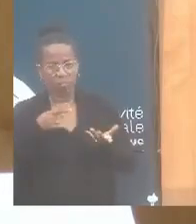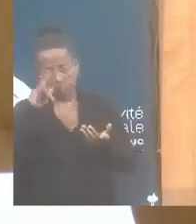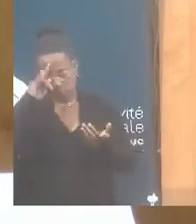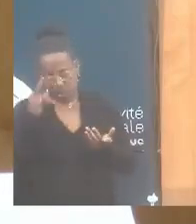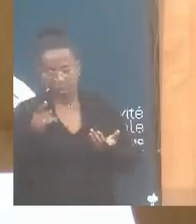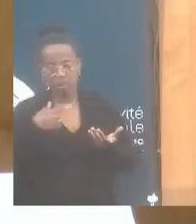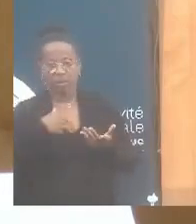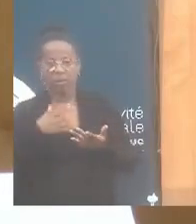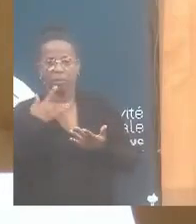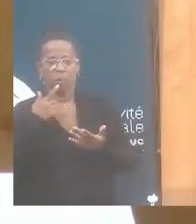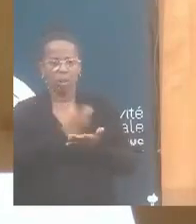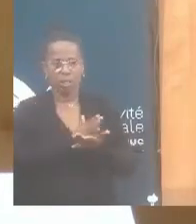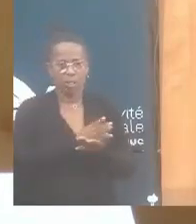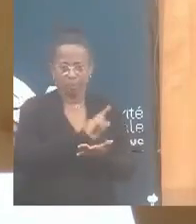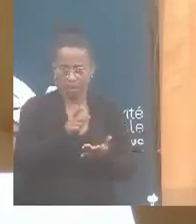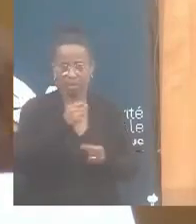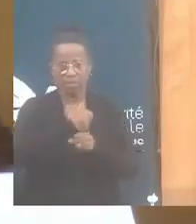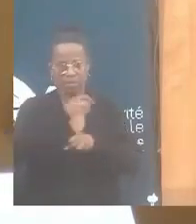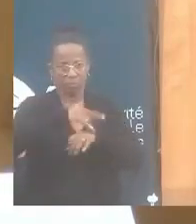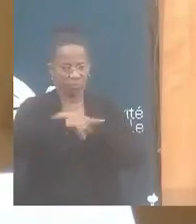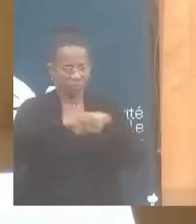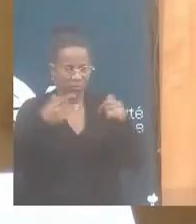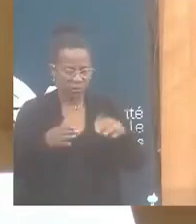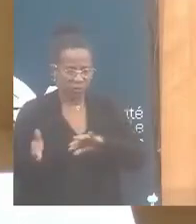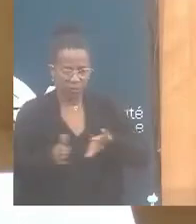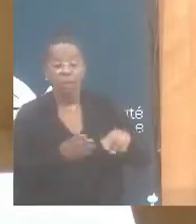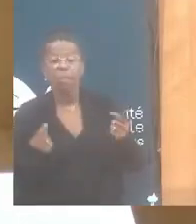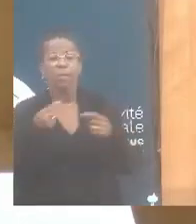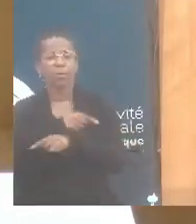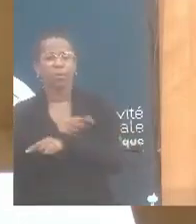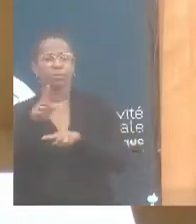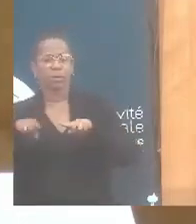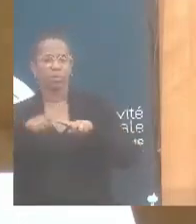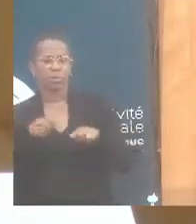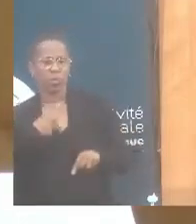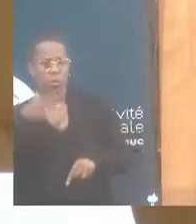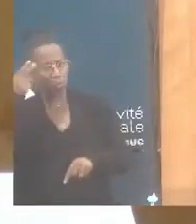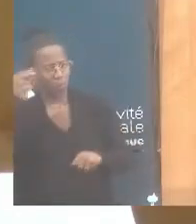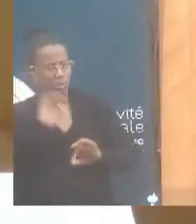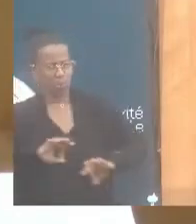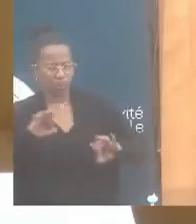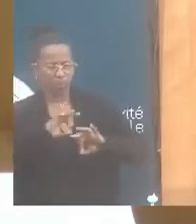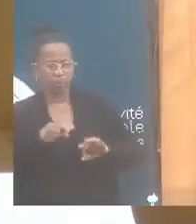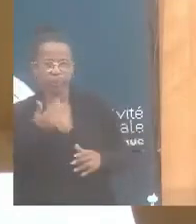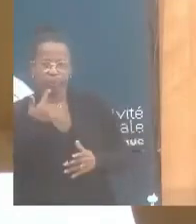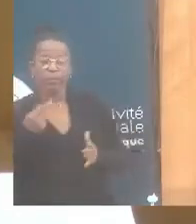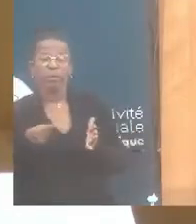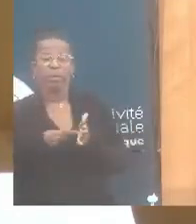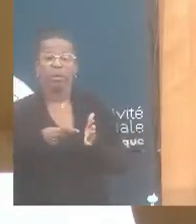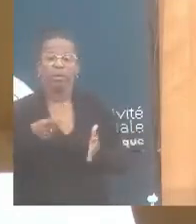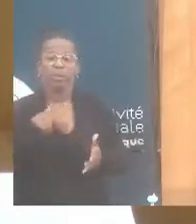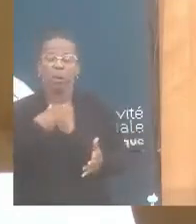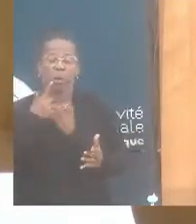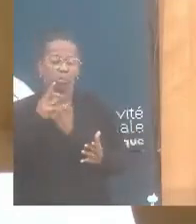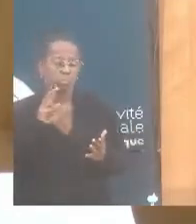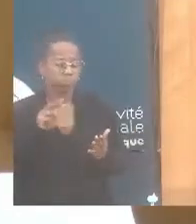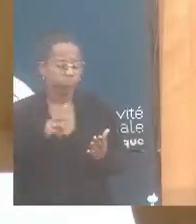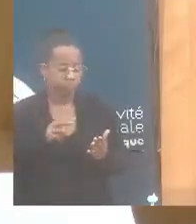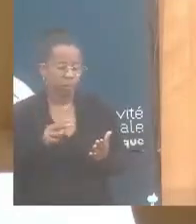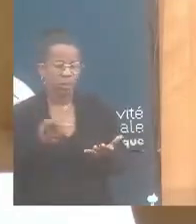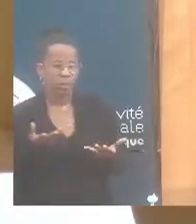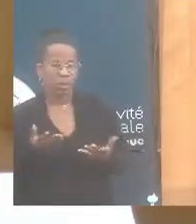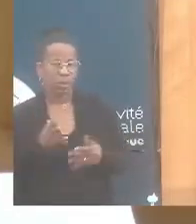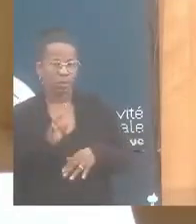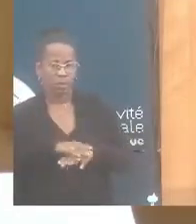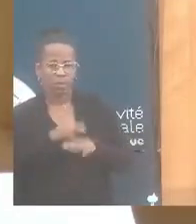travail qui est fait. En revanche, ce que je ne comprends pas, c'est que lorsque je m'appuie sur